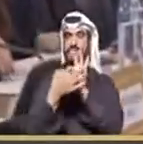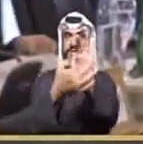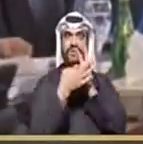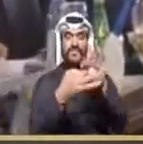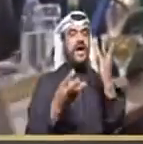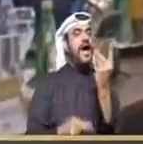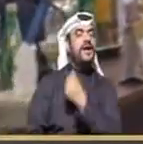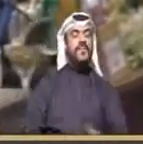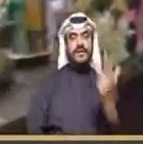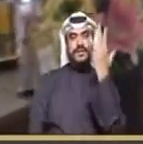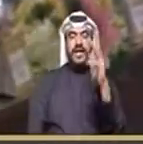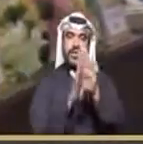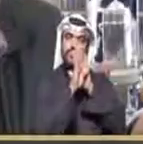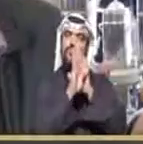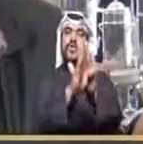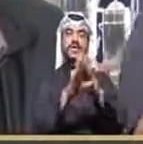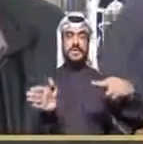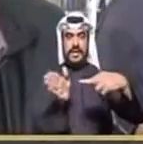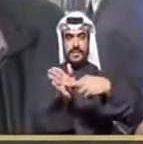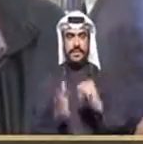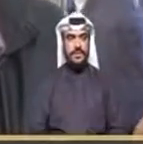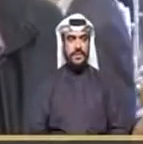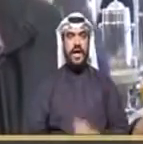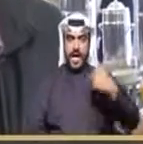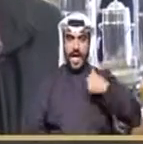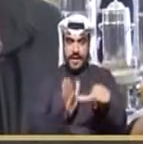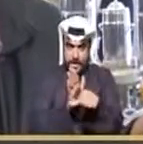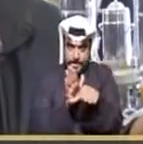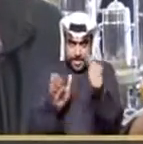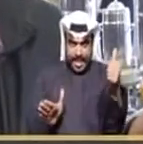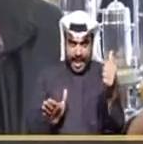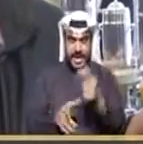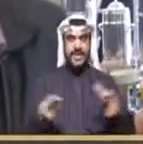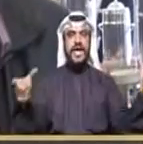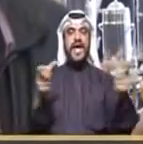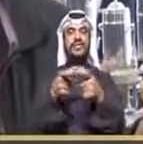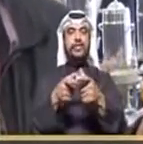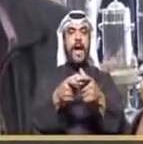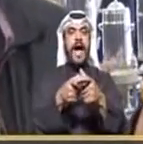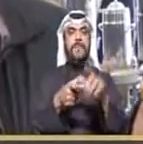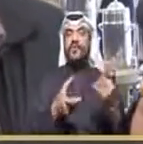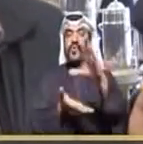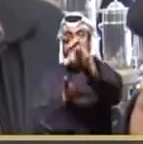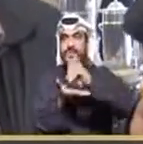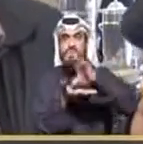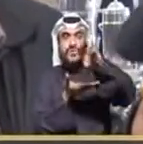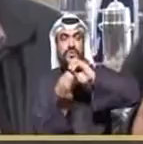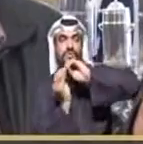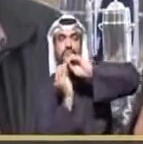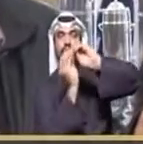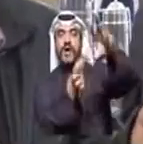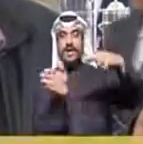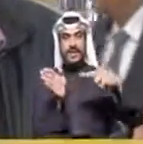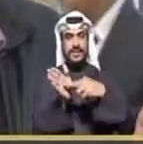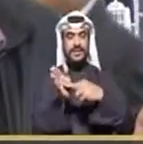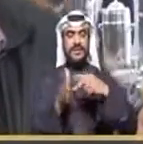التاسع لدعم الوضع الإنساني. عندما بدأنا باجتماعات كبار المانحين كل تقريبا